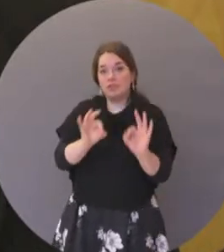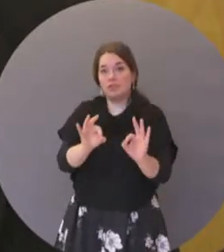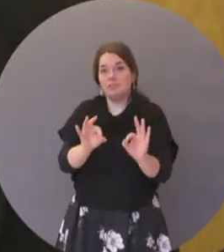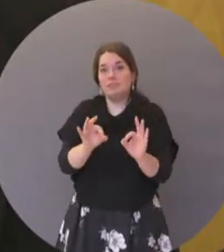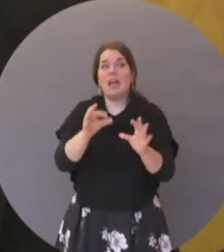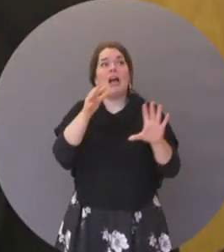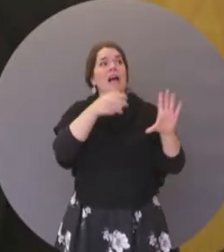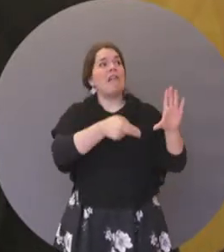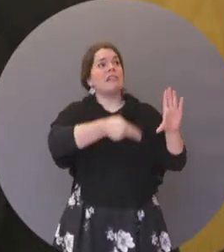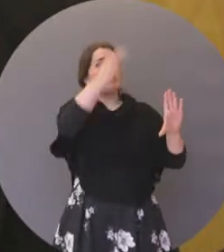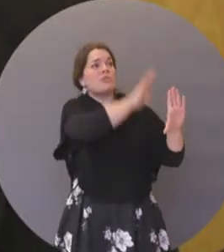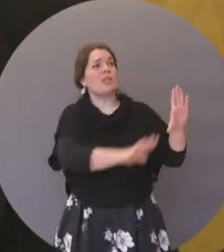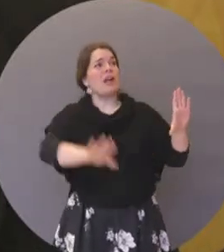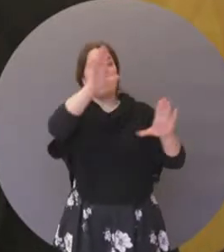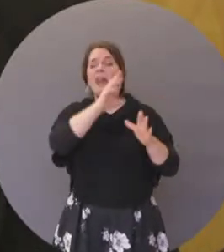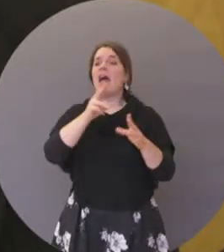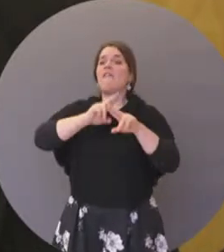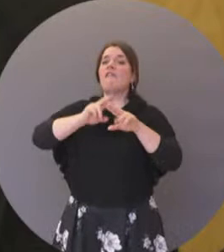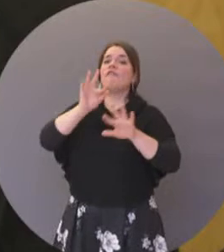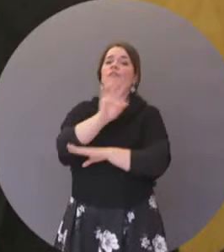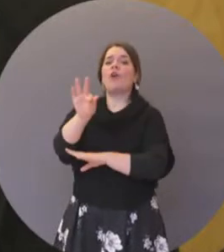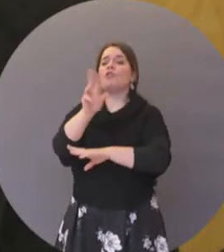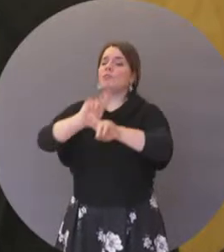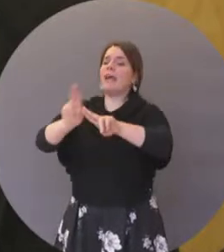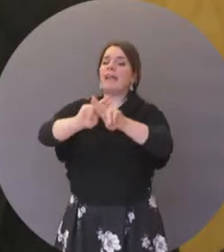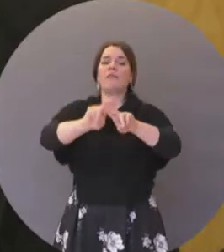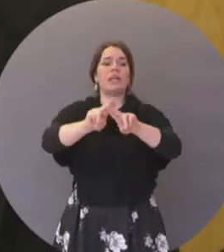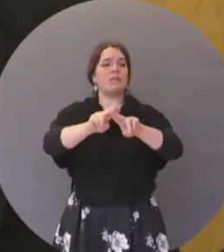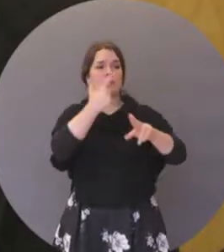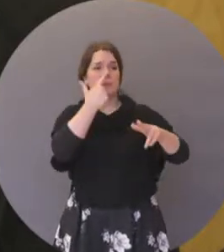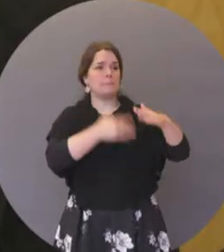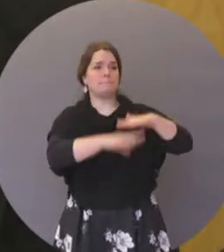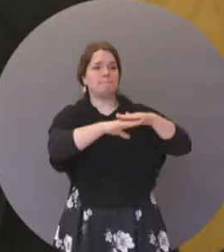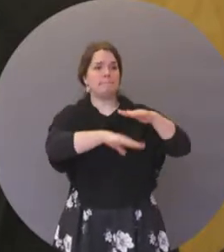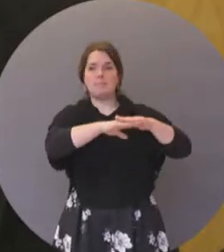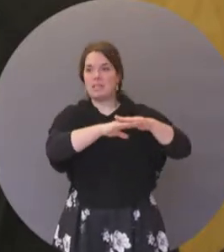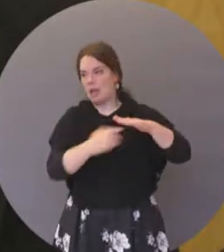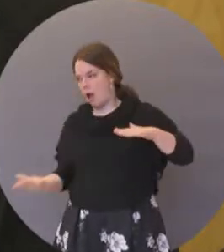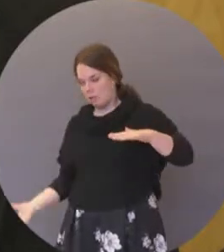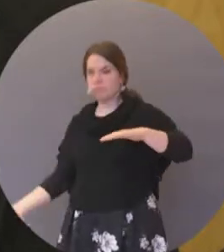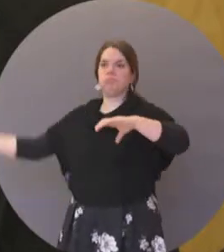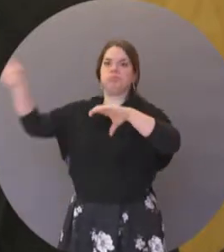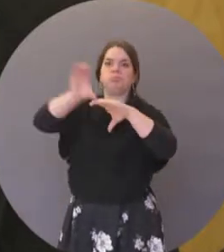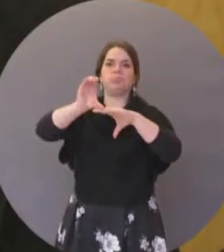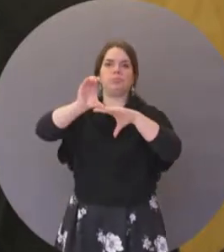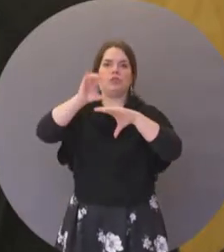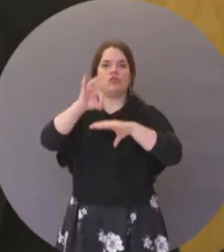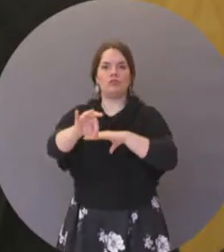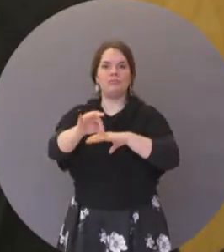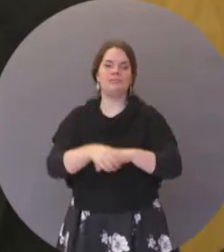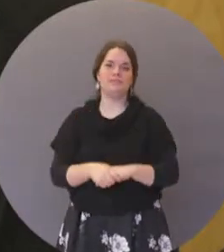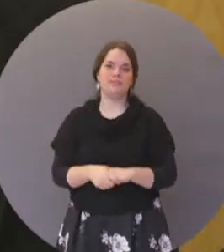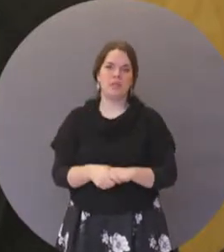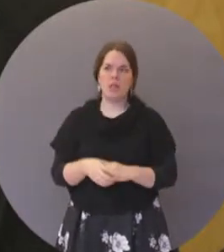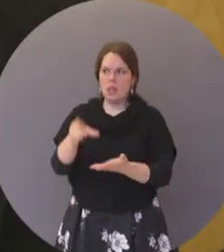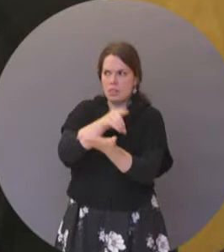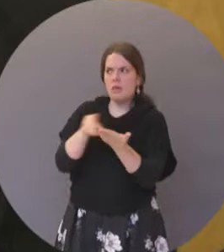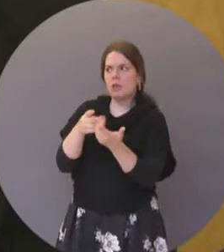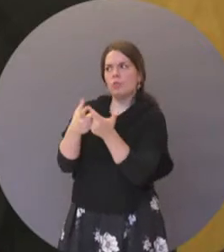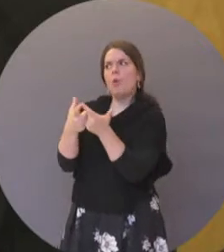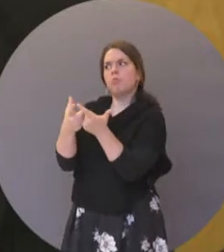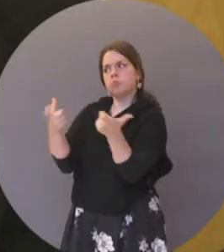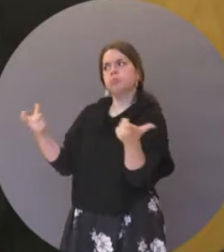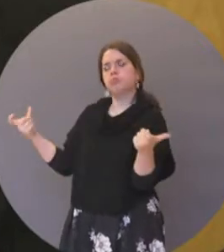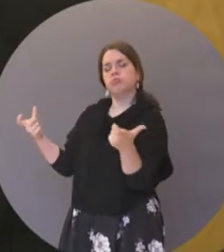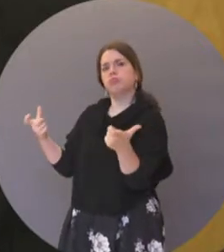national France rénove voilà un début de réponse plusieurs départements d'ailleurs portent cette action depuis de nombreuses